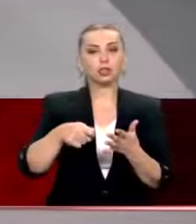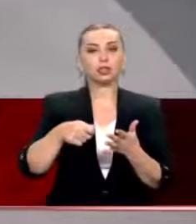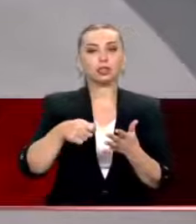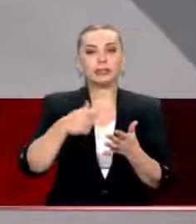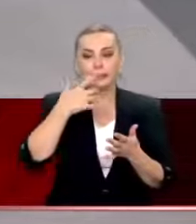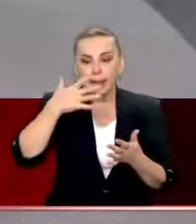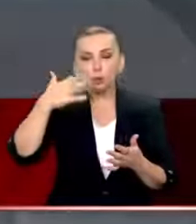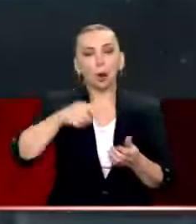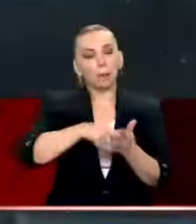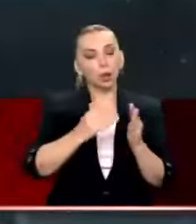olacağını öngöre biliyoruz